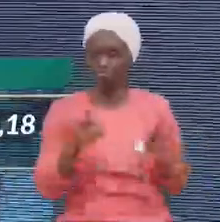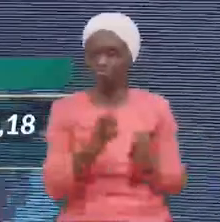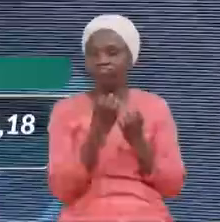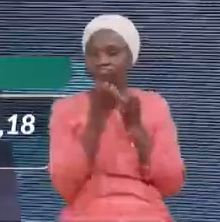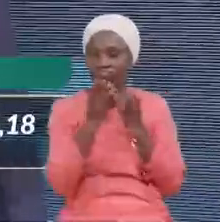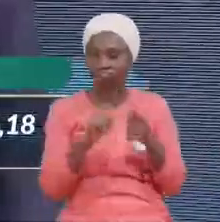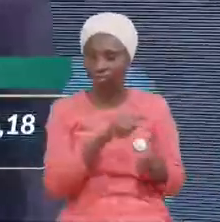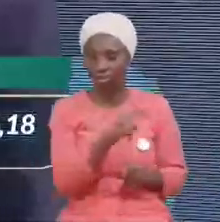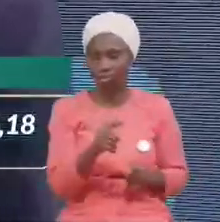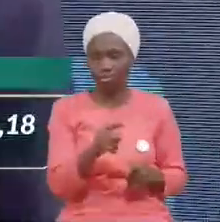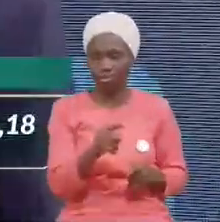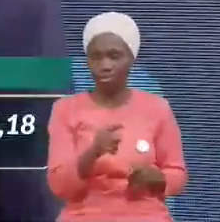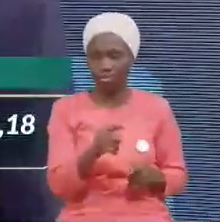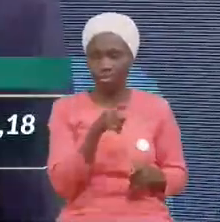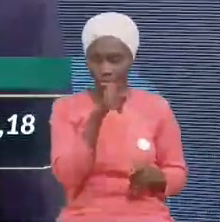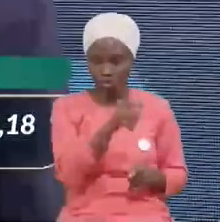et offre-le à moi.